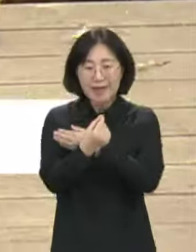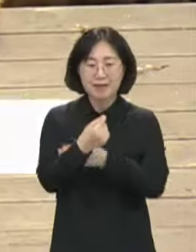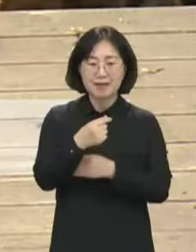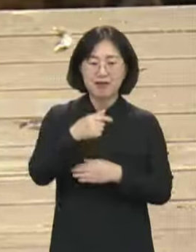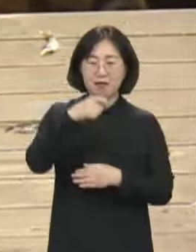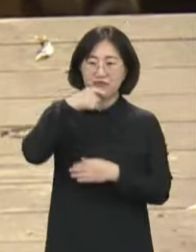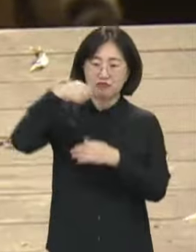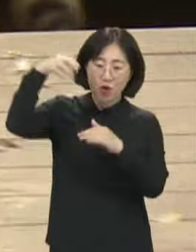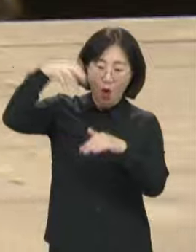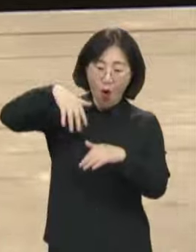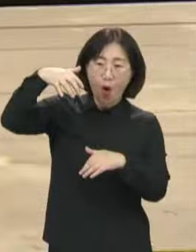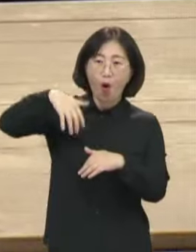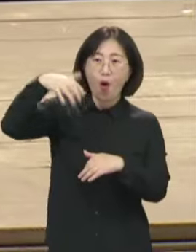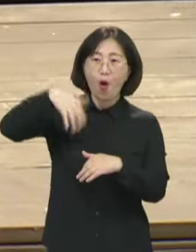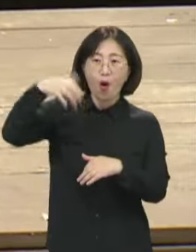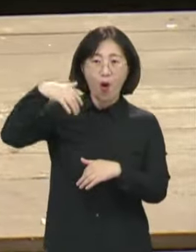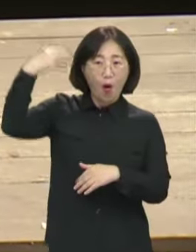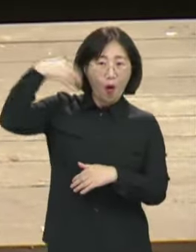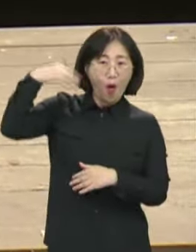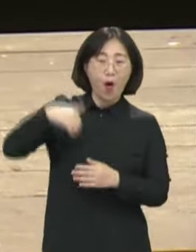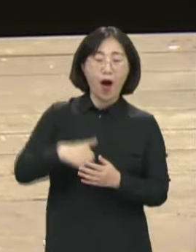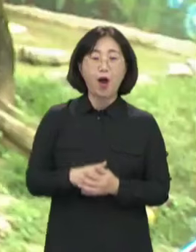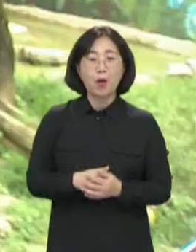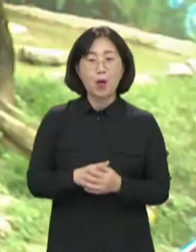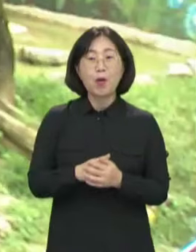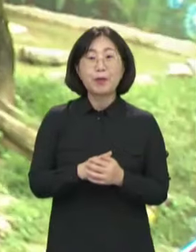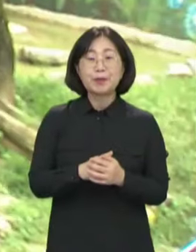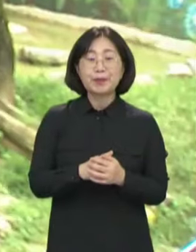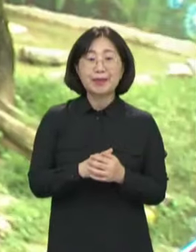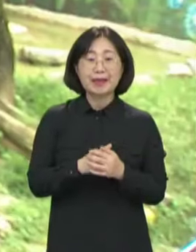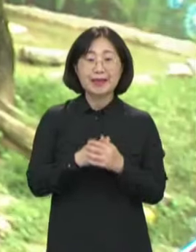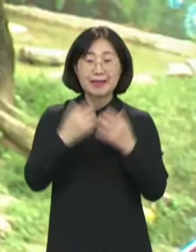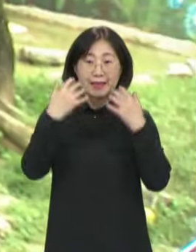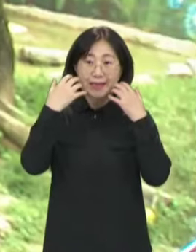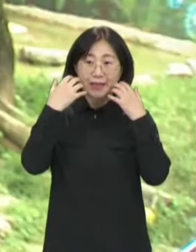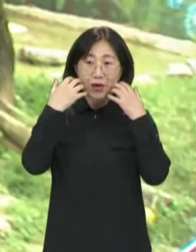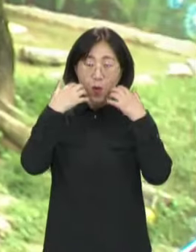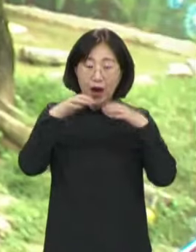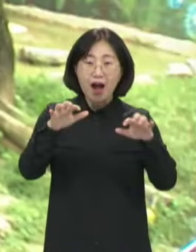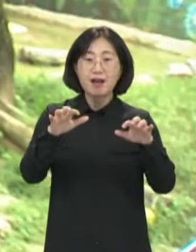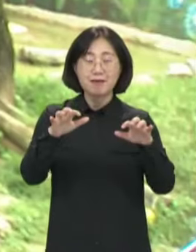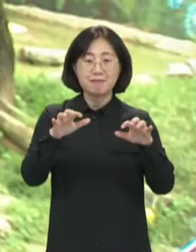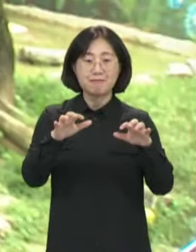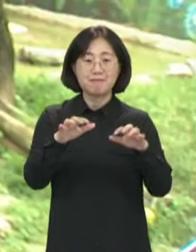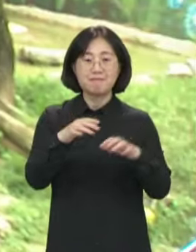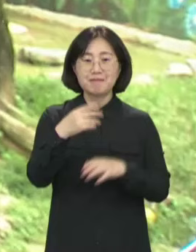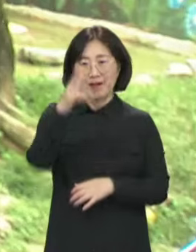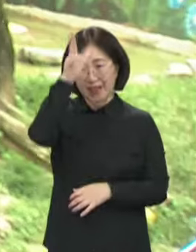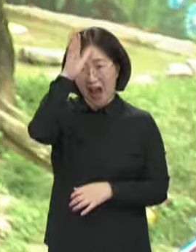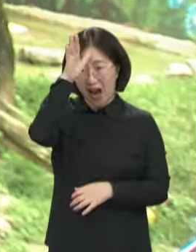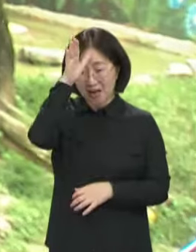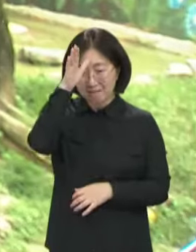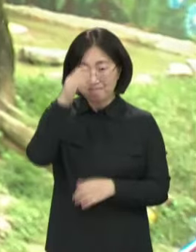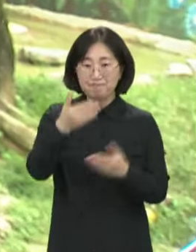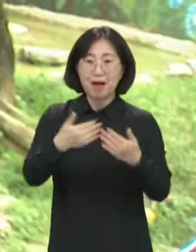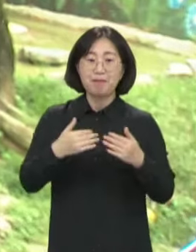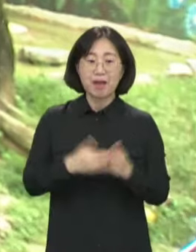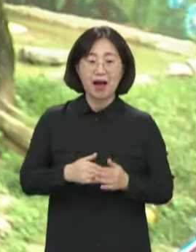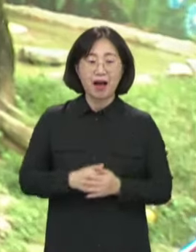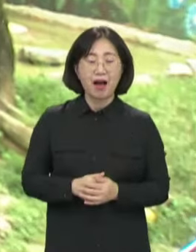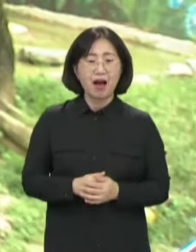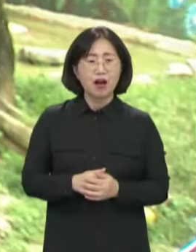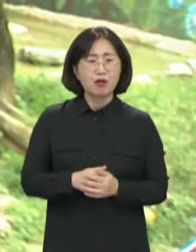즐기고 호랑이들도 생닭 특식을 받았습니다. 가을이 다가온다는 처서가 지난 지 일주일이 다 되어가지만